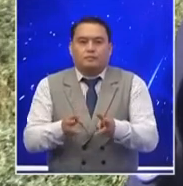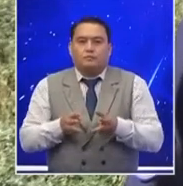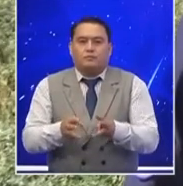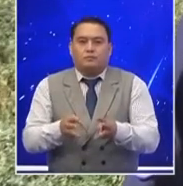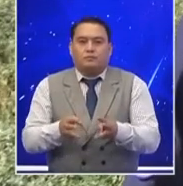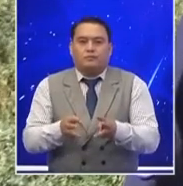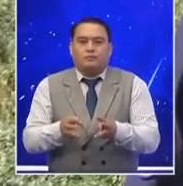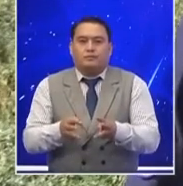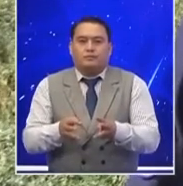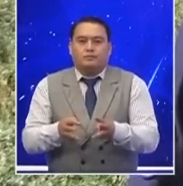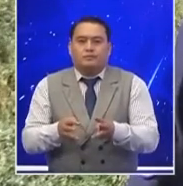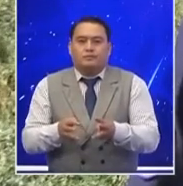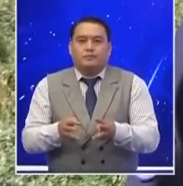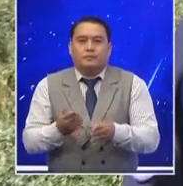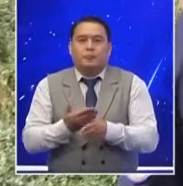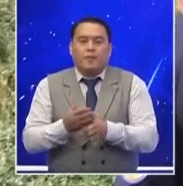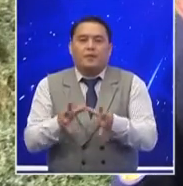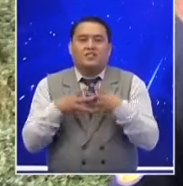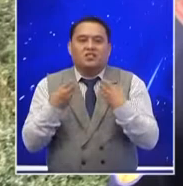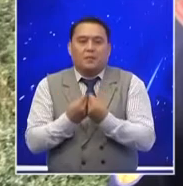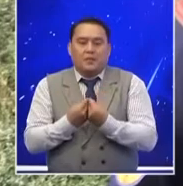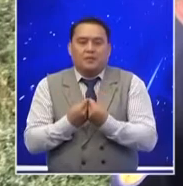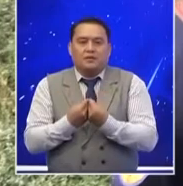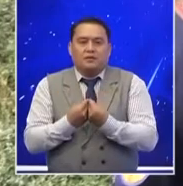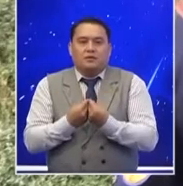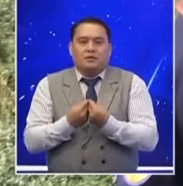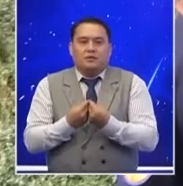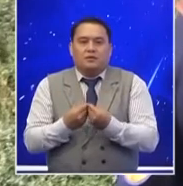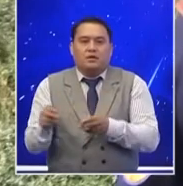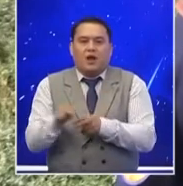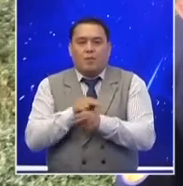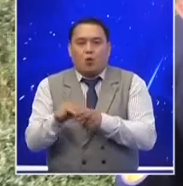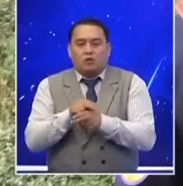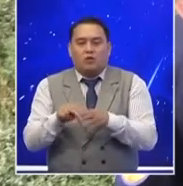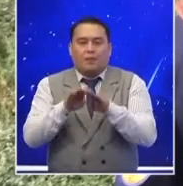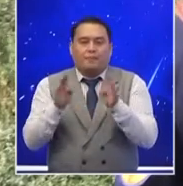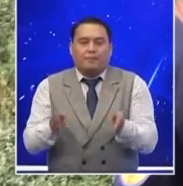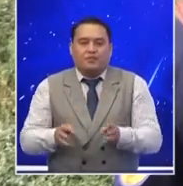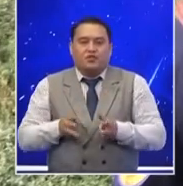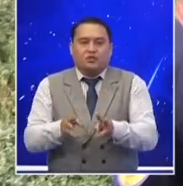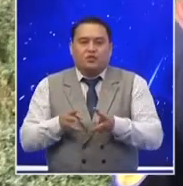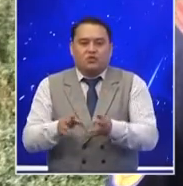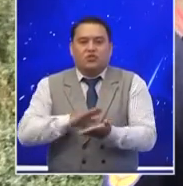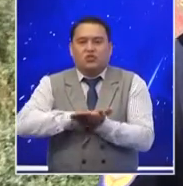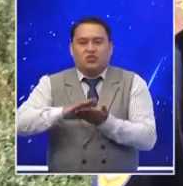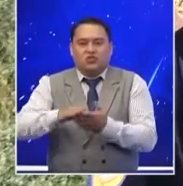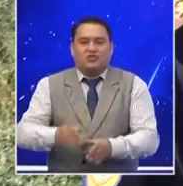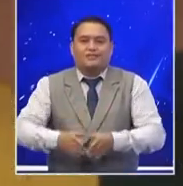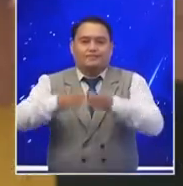периоду, помогли семьям по замазке печи и чистки